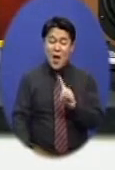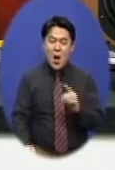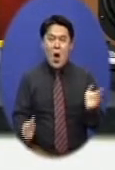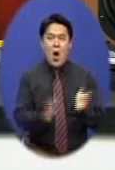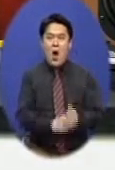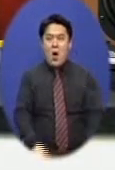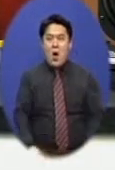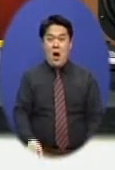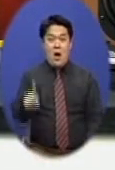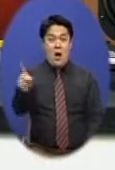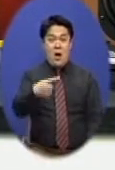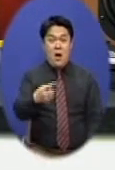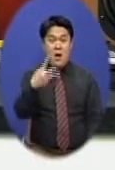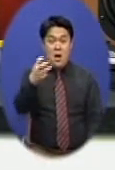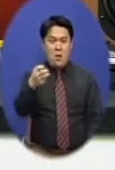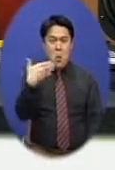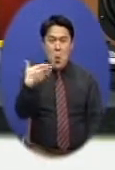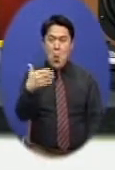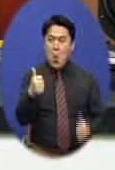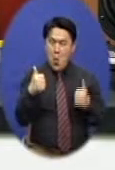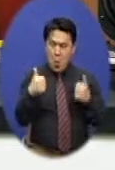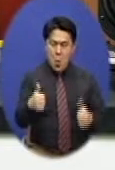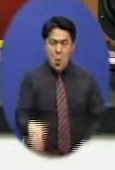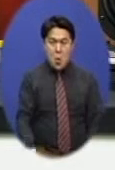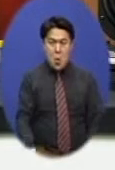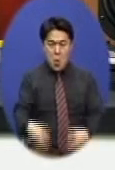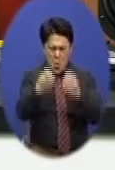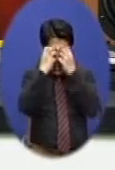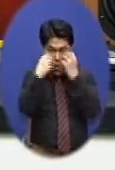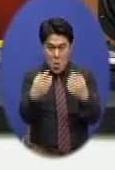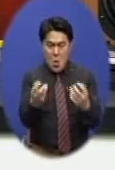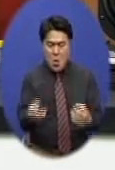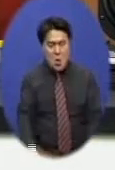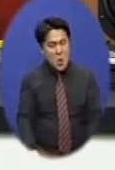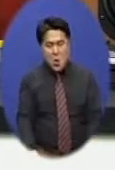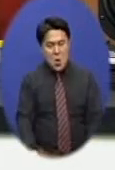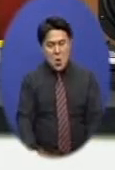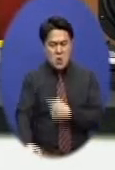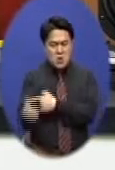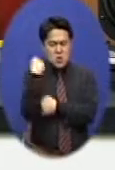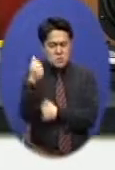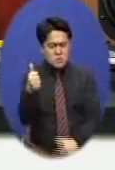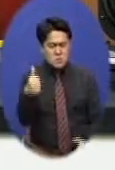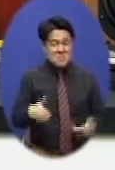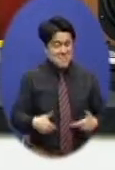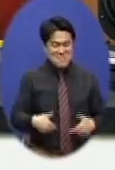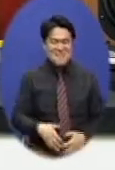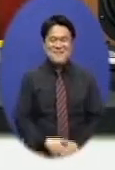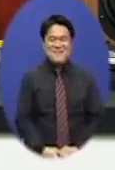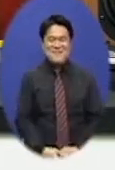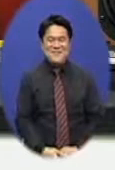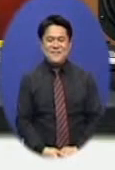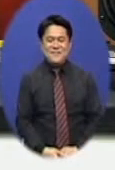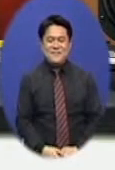과연? 역시 네, 139표 이렇게 와, 많으셨네요. 높은 점수. 대단합니다. 대단합니다. 역시 힘이 좋아야 되는 그러니까요. 것 같아요. 그러니까요.